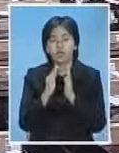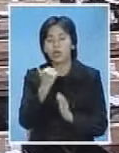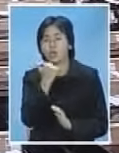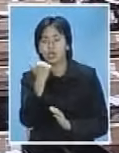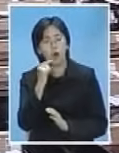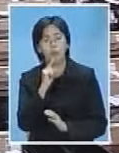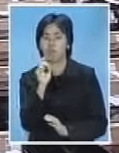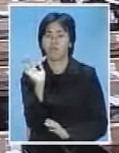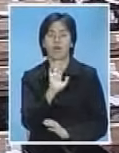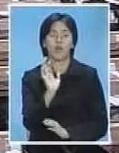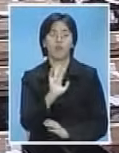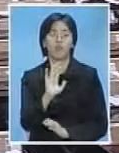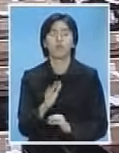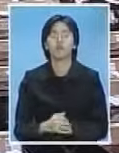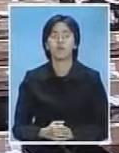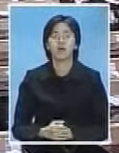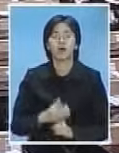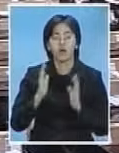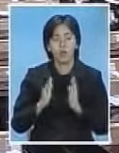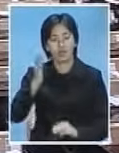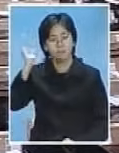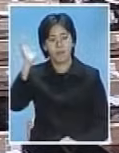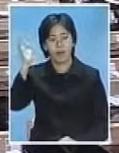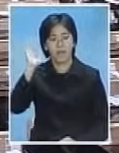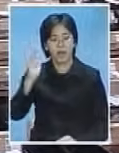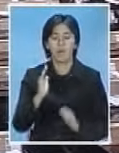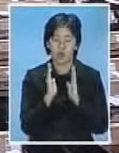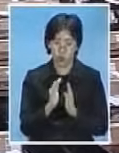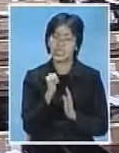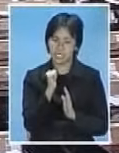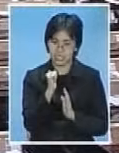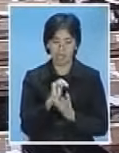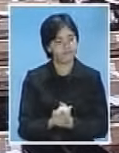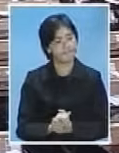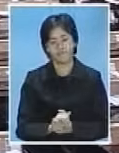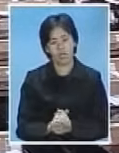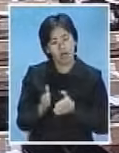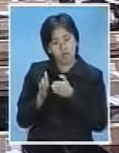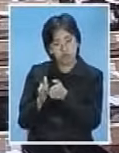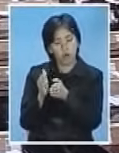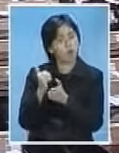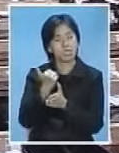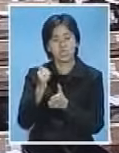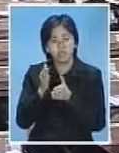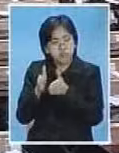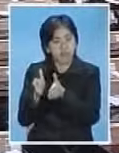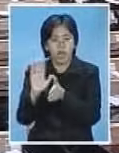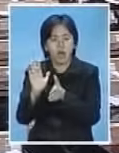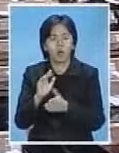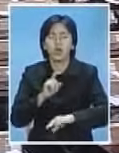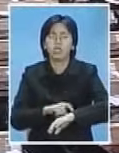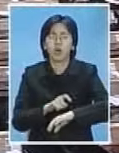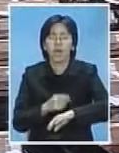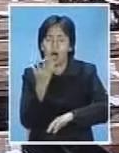อกนั้นผมเชื่อมั่นว่าท่านผู้อภิปรายนี้มีคุณธรรมมากพอที่จะไม่กล่าวให้ร้ายใครแต่ว่าเนื่องจากเวล